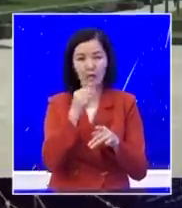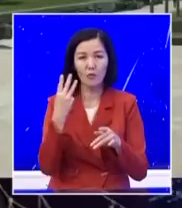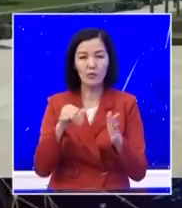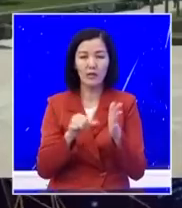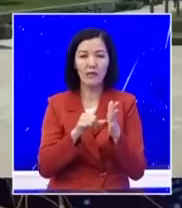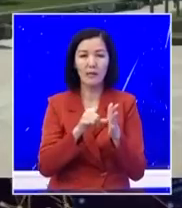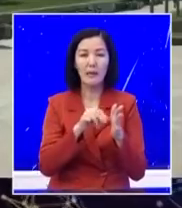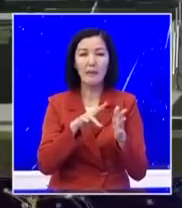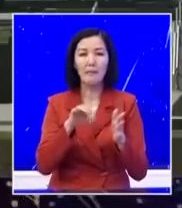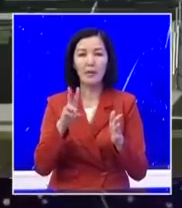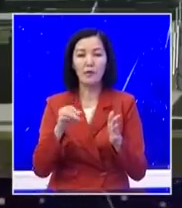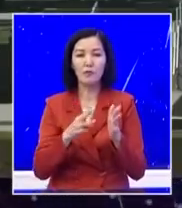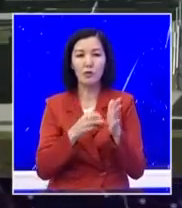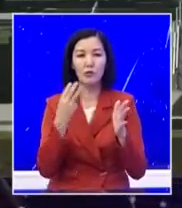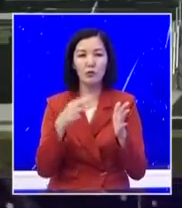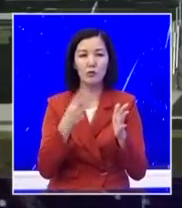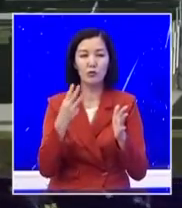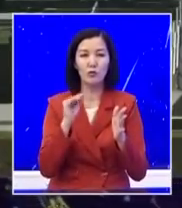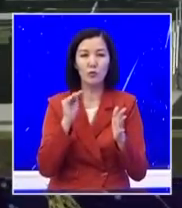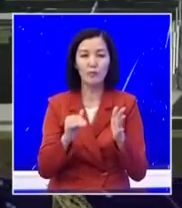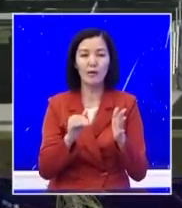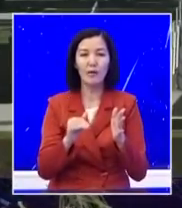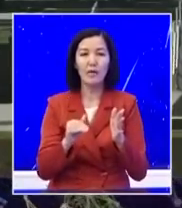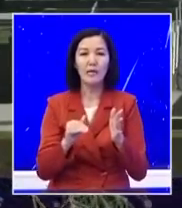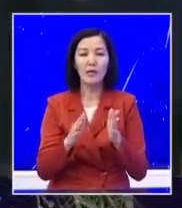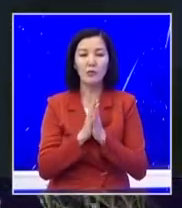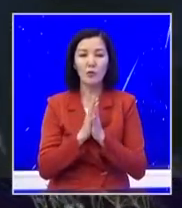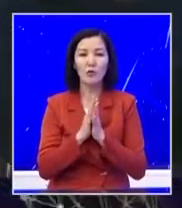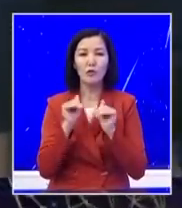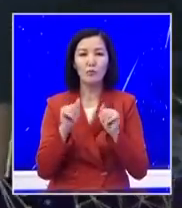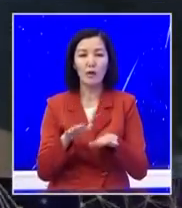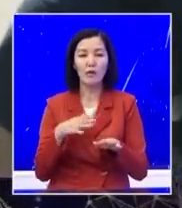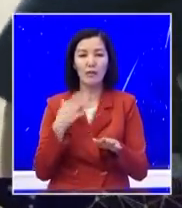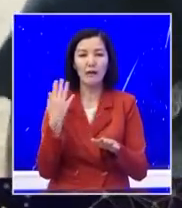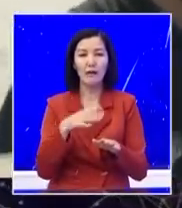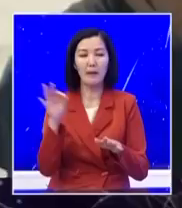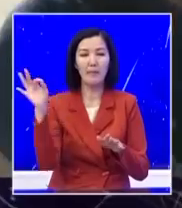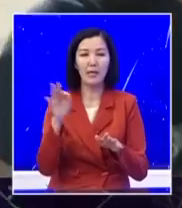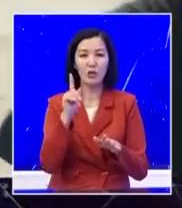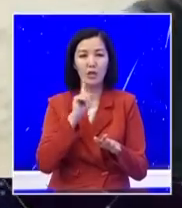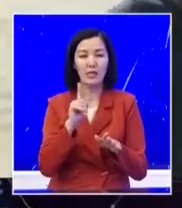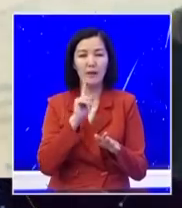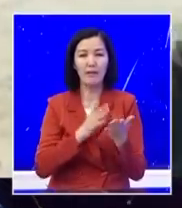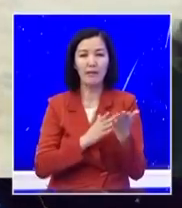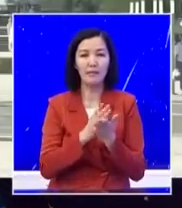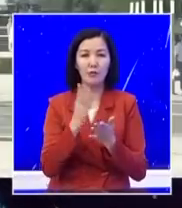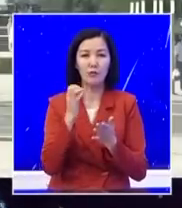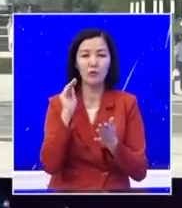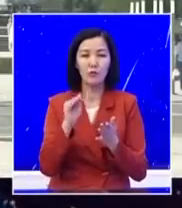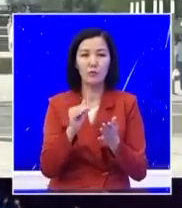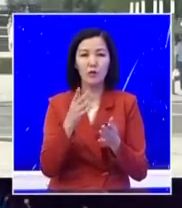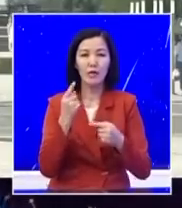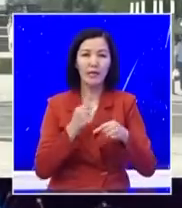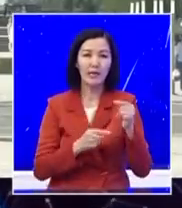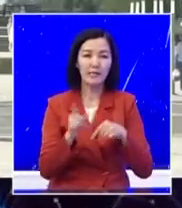теңге шамасында 834 мың өтініш мақұлданған. Олардың 40% жалдамалы қызметкерлер, 400 мыңға жуық жеке